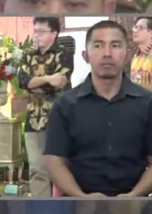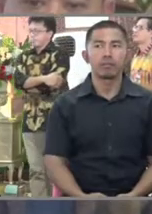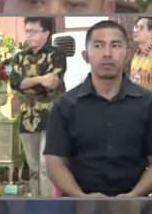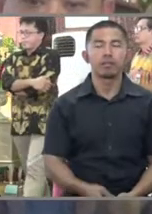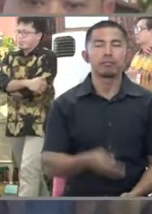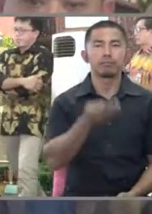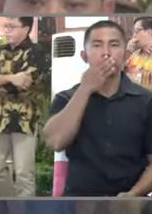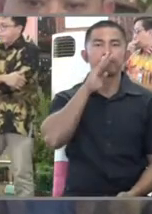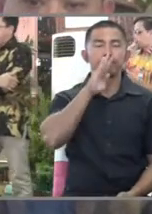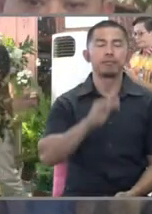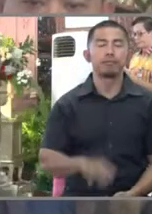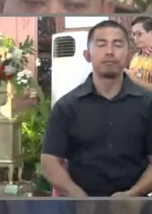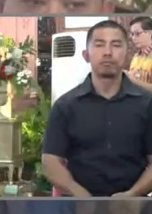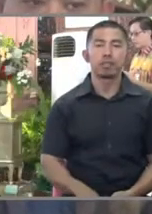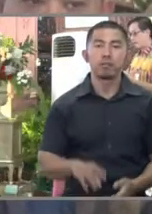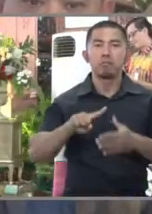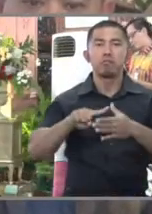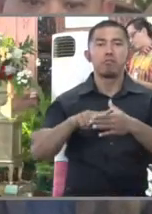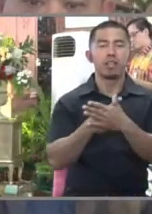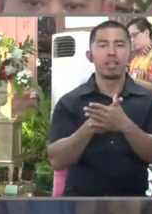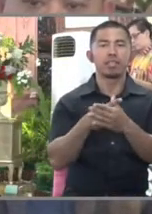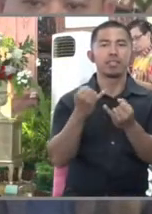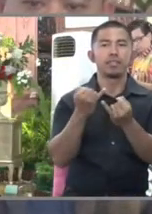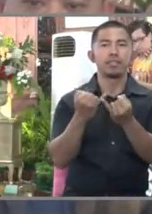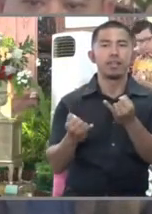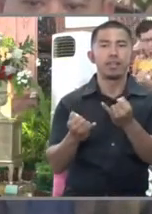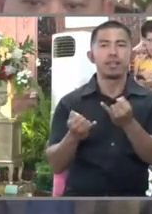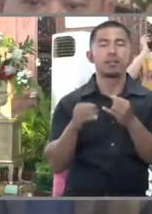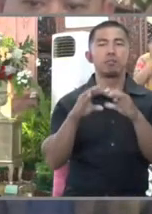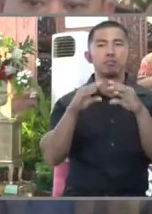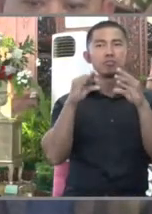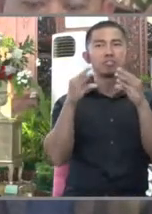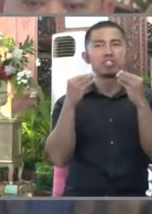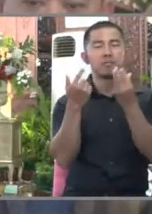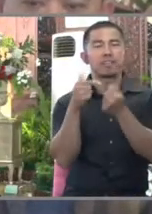Bersyukur kami mulai dari musrembang